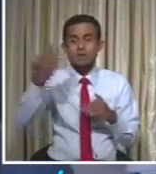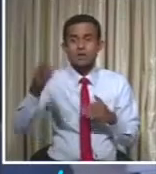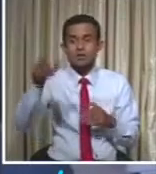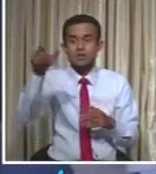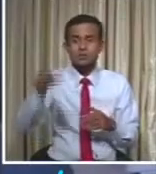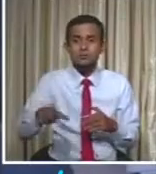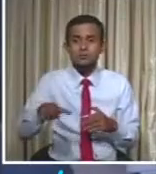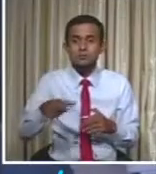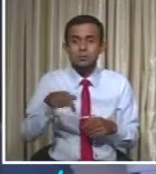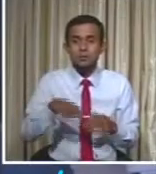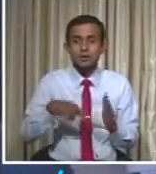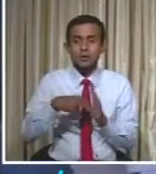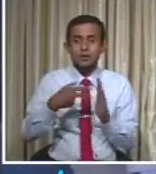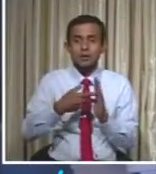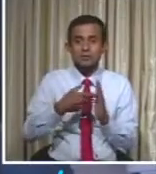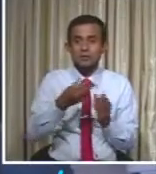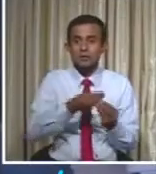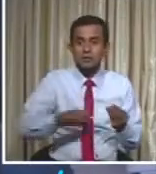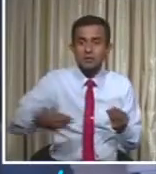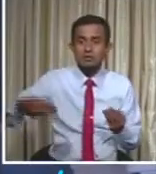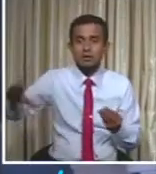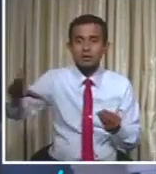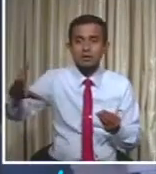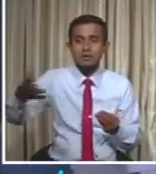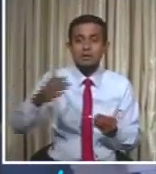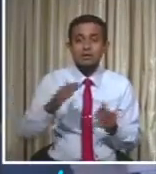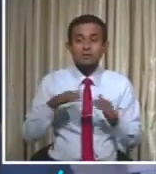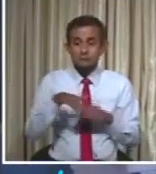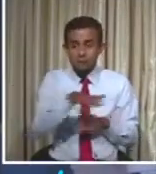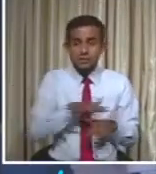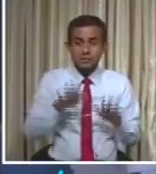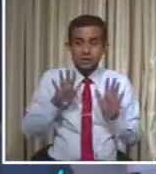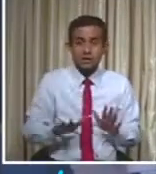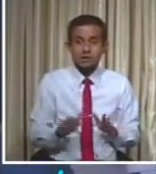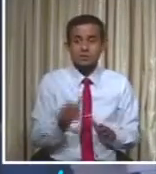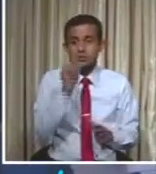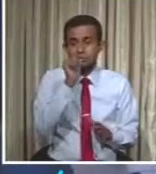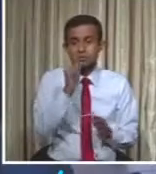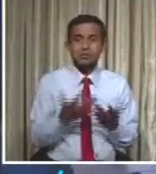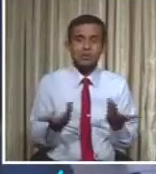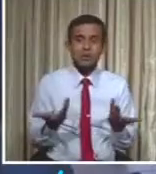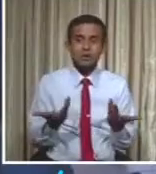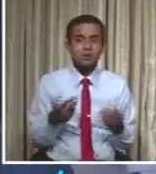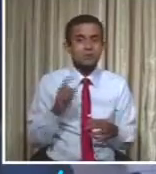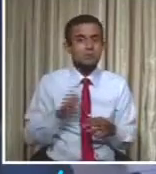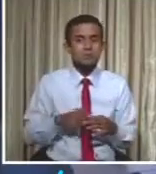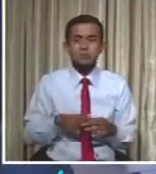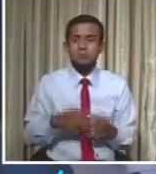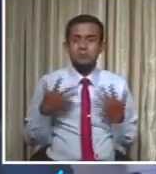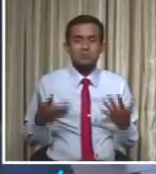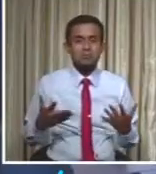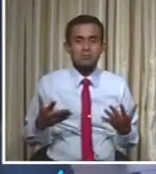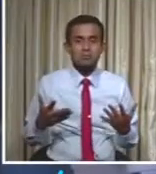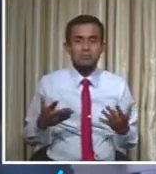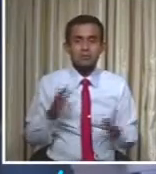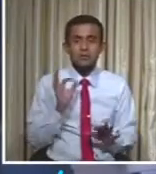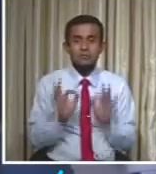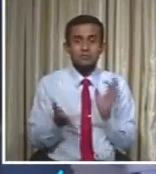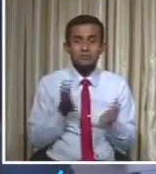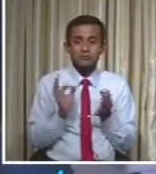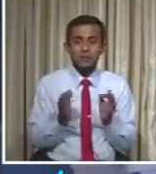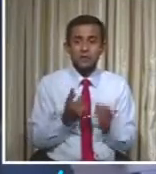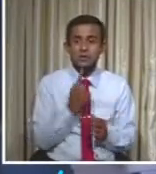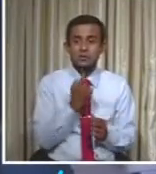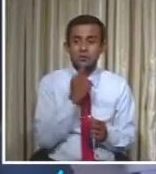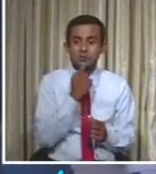ජනතාවට මේ ව්‍යාපෘති සඳහා ලබා දෙනවා. ඒ වත්තේම ඉන්න ජනතාවට වතුර ටික නැතුව. ඒක ලොකු ප්‍රශ්නයක්. විශේෂයෙන්ම වතු කරේ ජනතාව මුණ